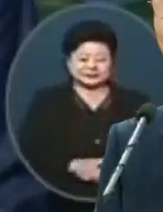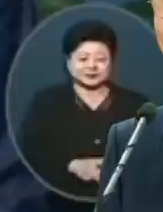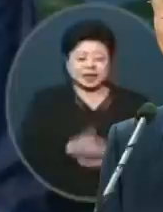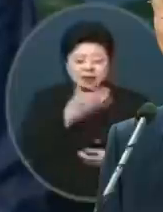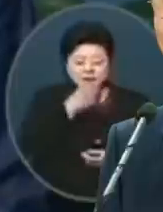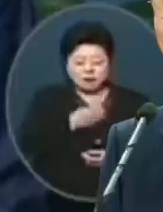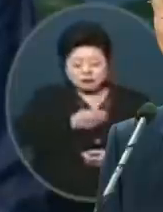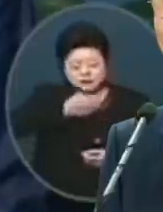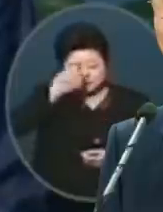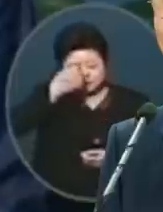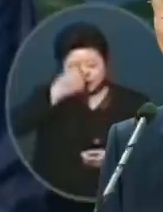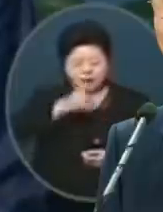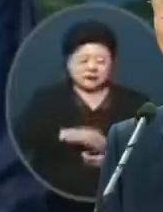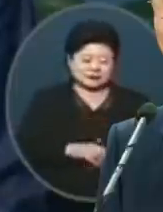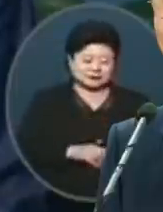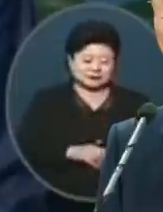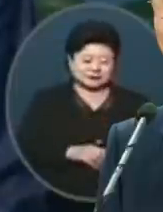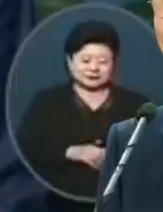복을 꿈꾸고